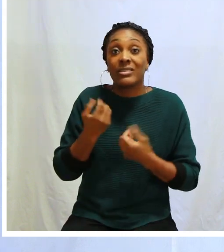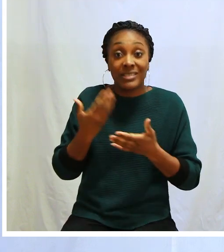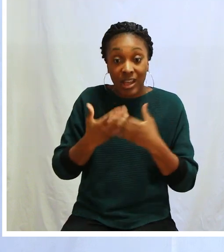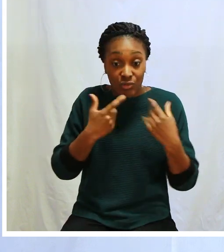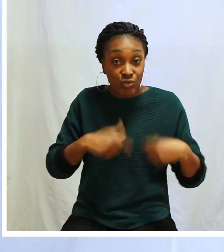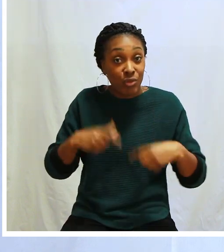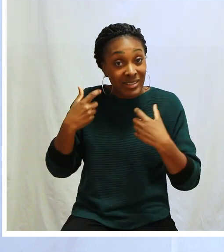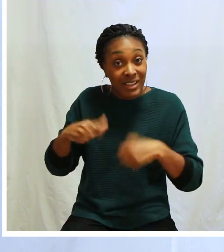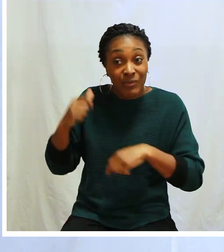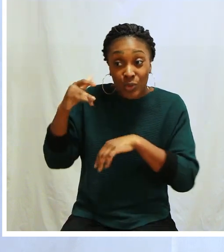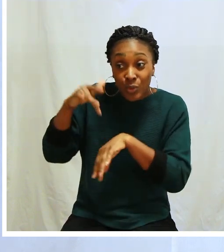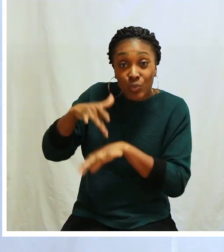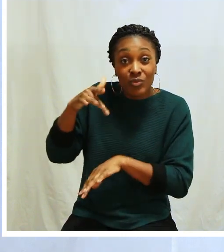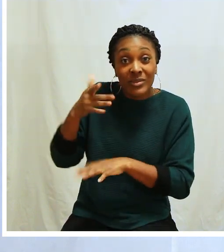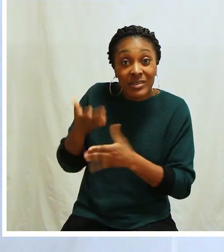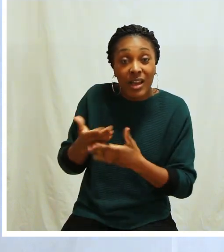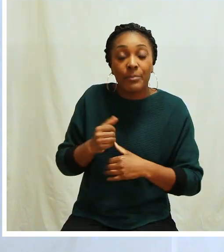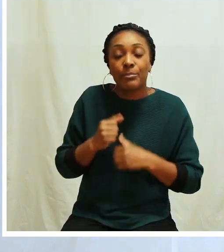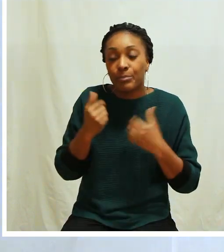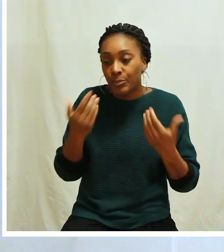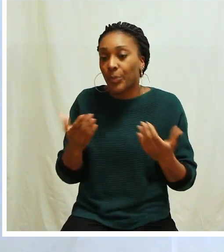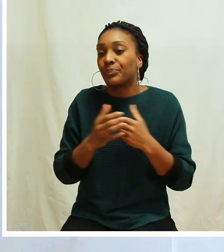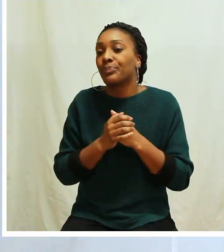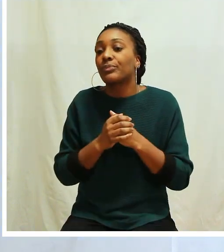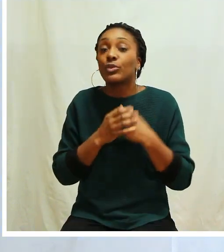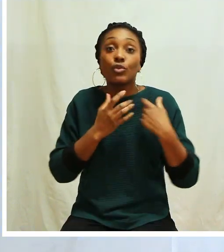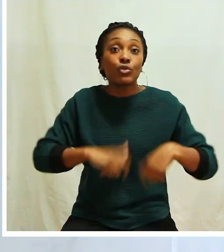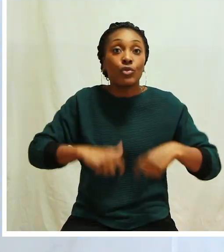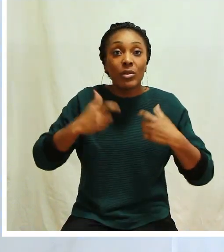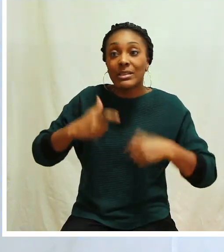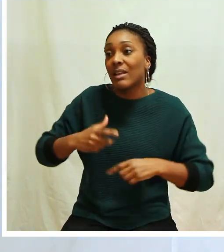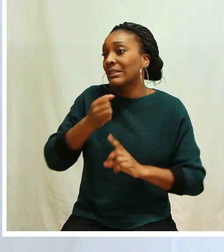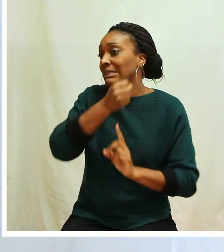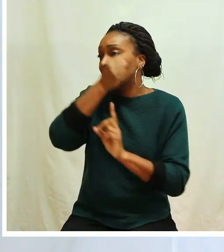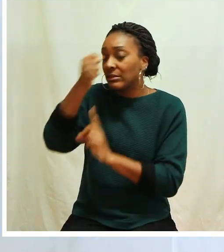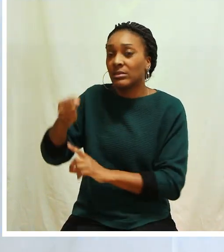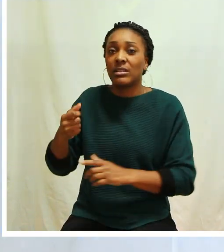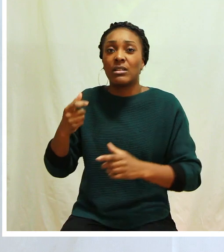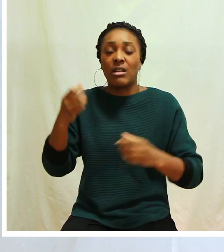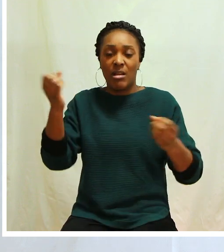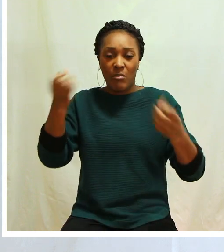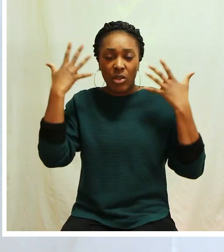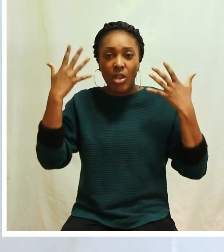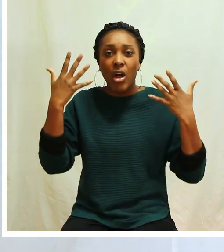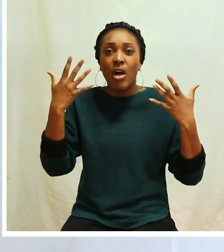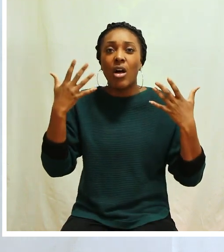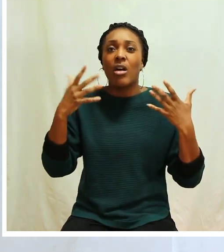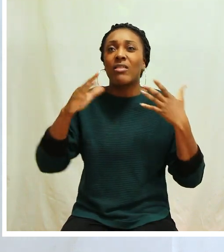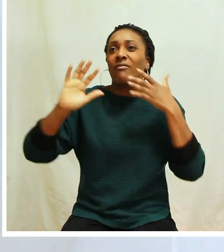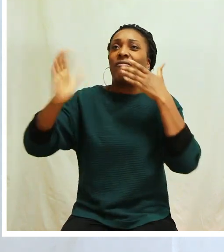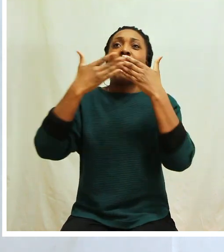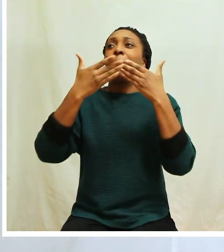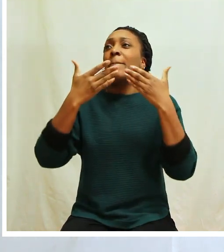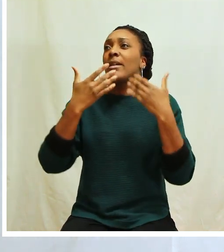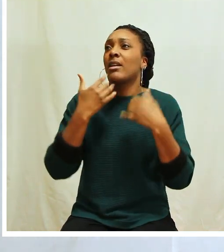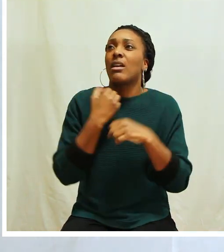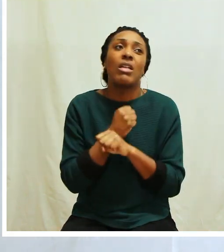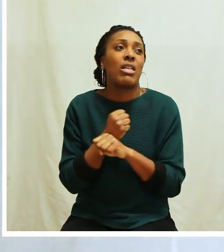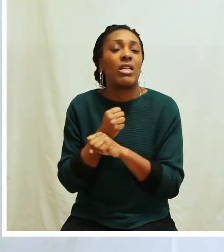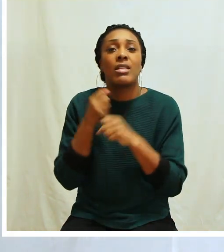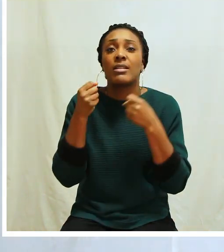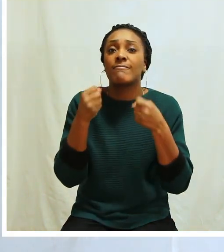temps-là. Donc il arrive dans cet endroit-là, il est enfermé, il est abandonné, et la Bible nous